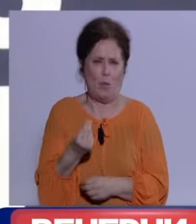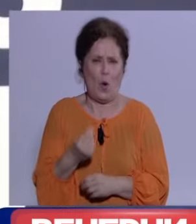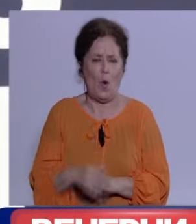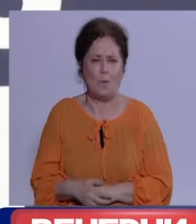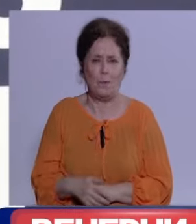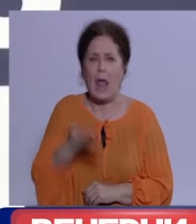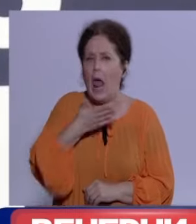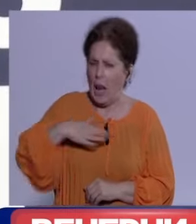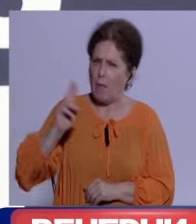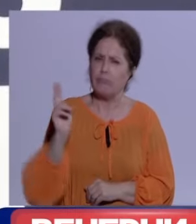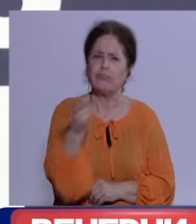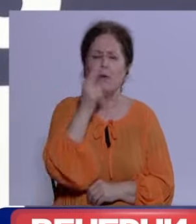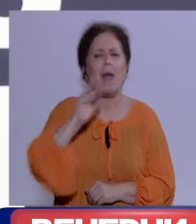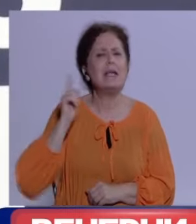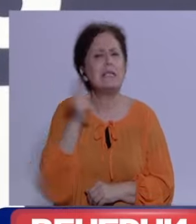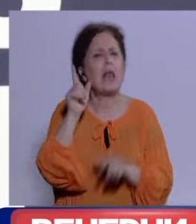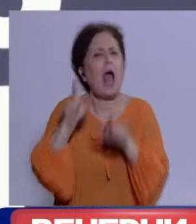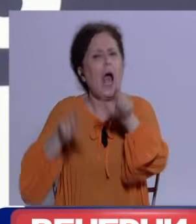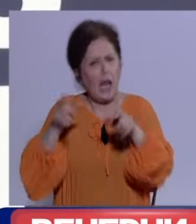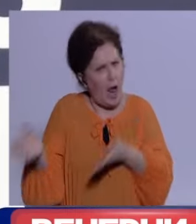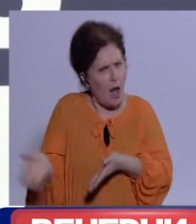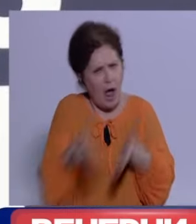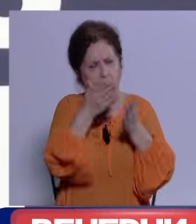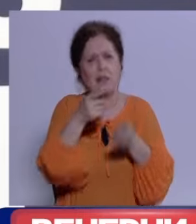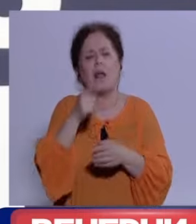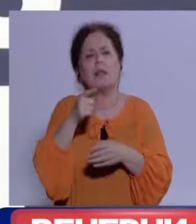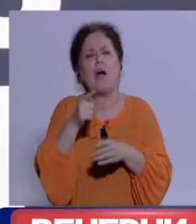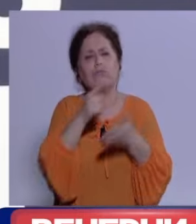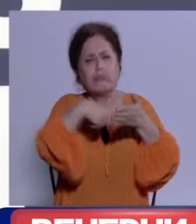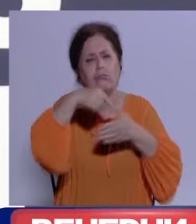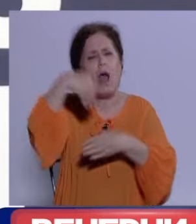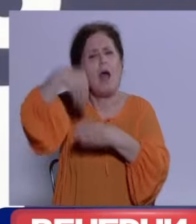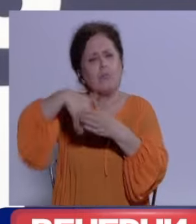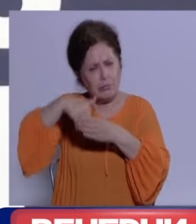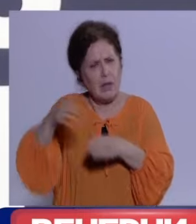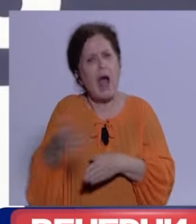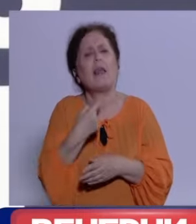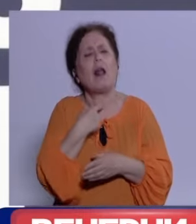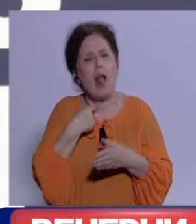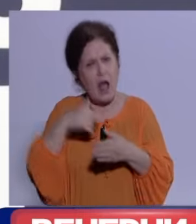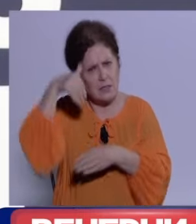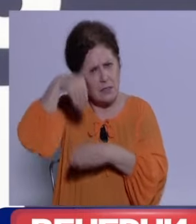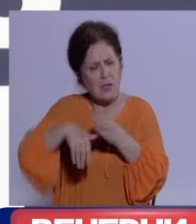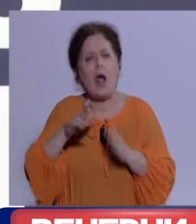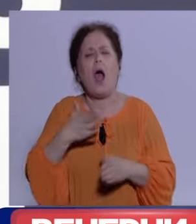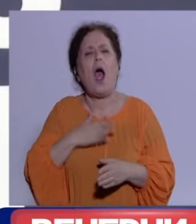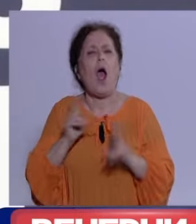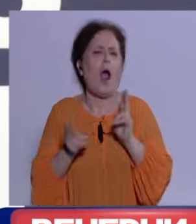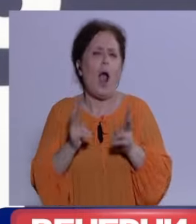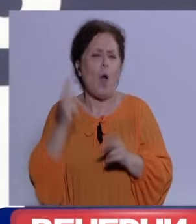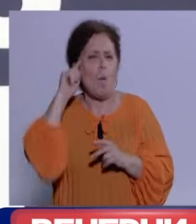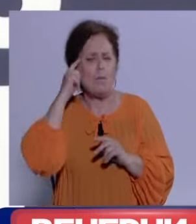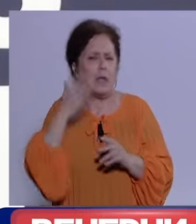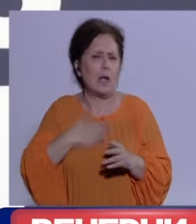Ние ќе ги повикаме сите граѓани да учествуваат во избирачкиот процес и да одлучуваат според